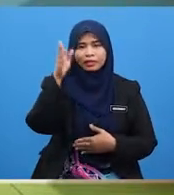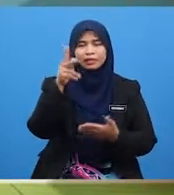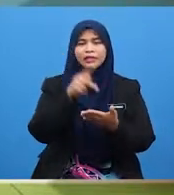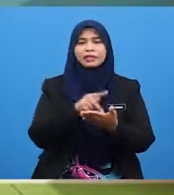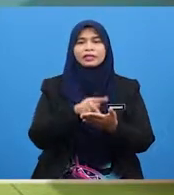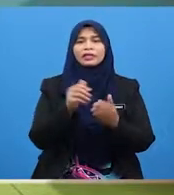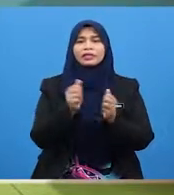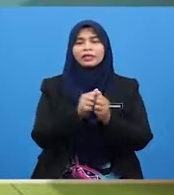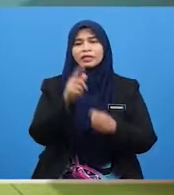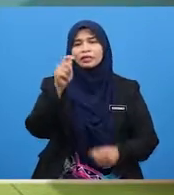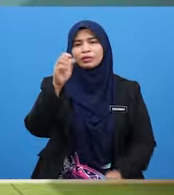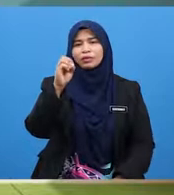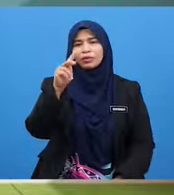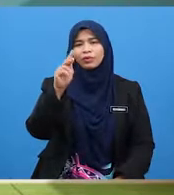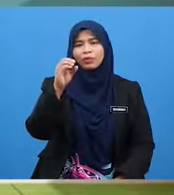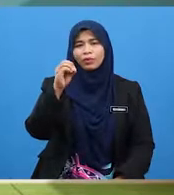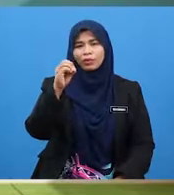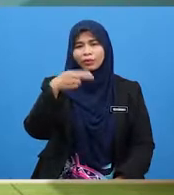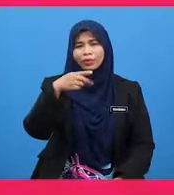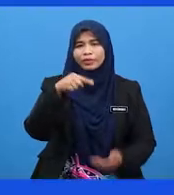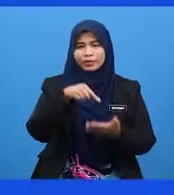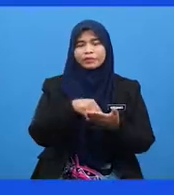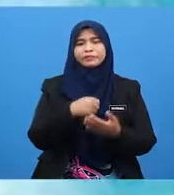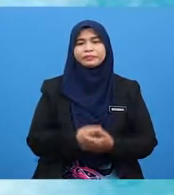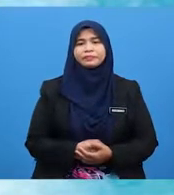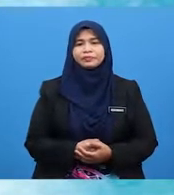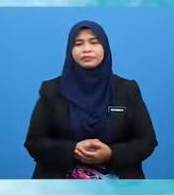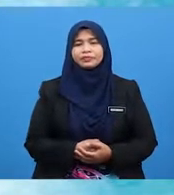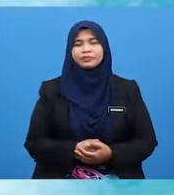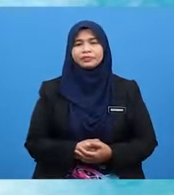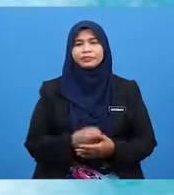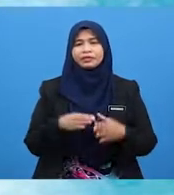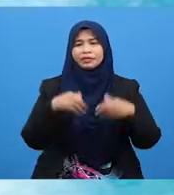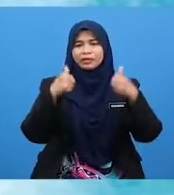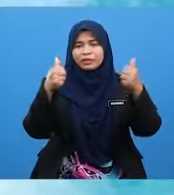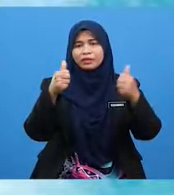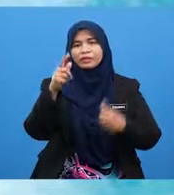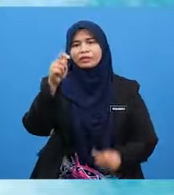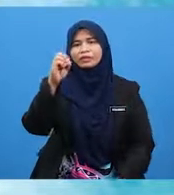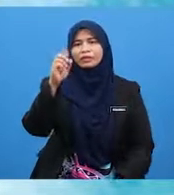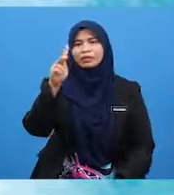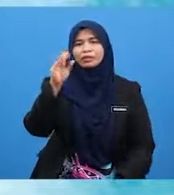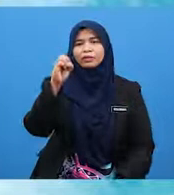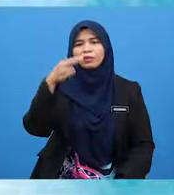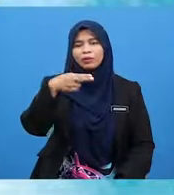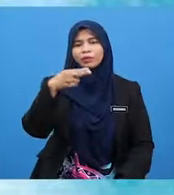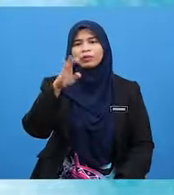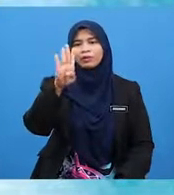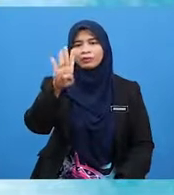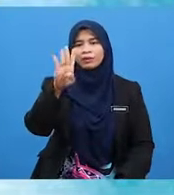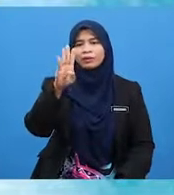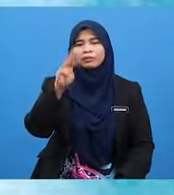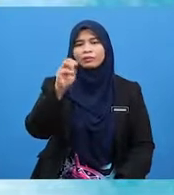dengan tokoh-tokoh ulama ini di bawah tajuk Keunggulan Tokoh Empat Mazhab